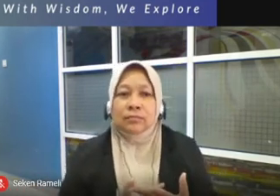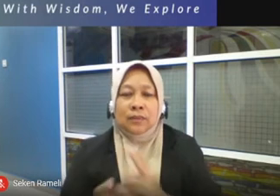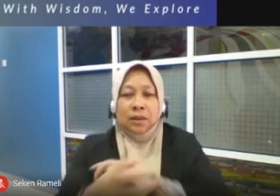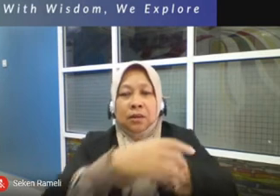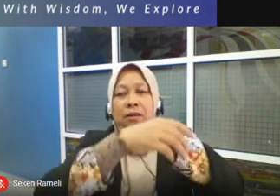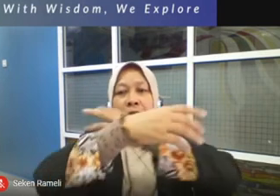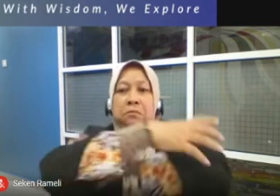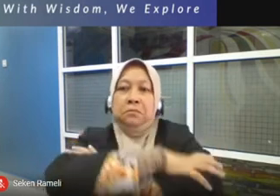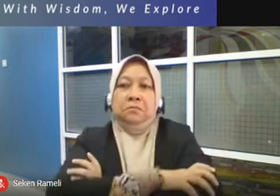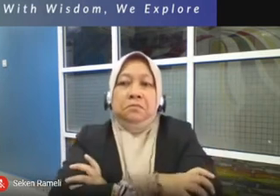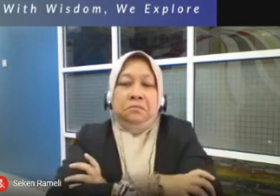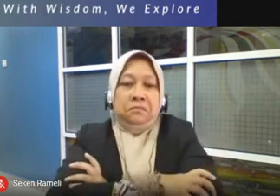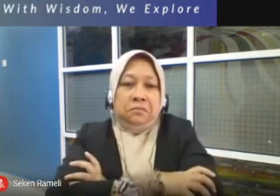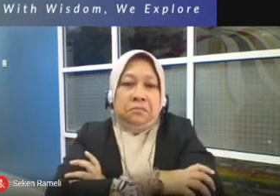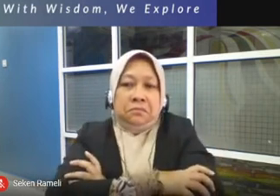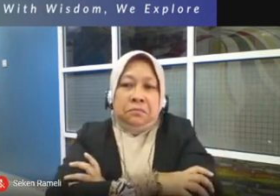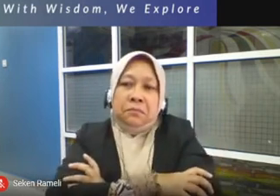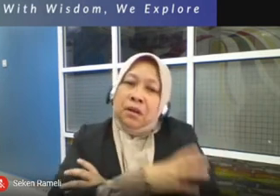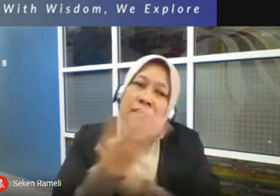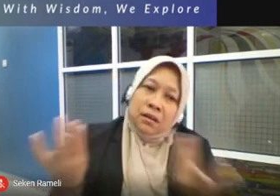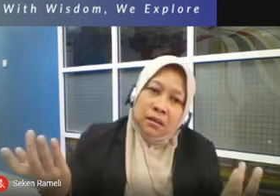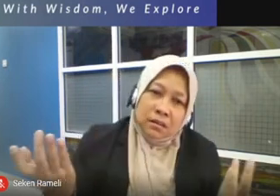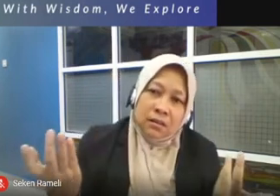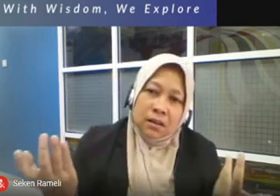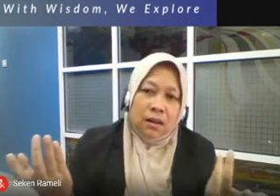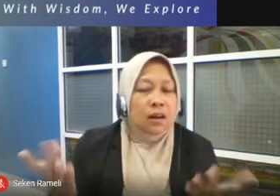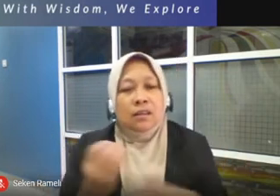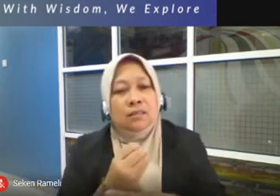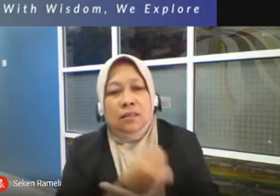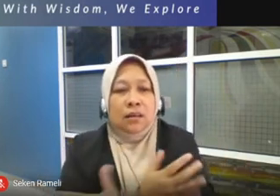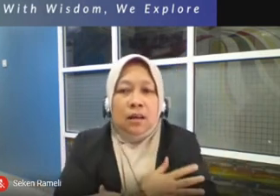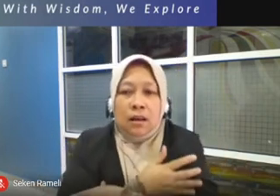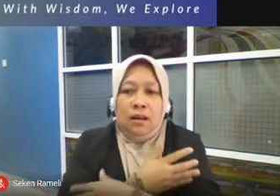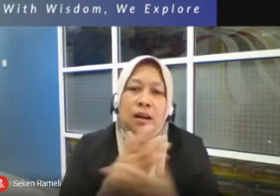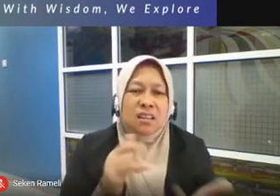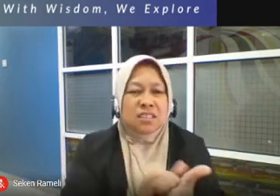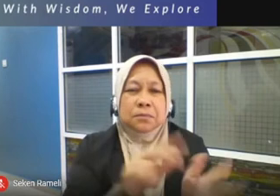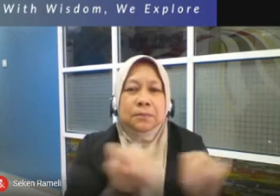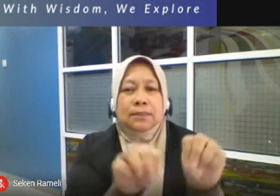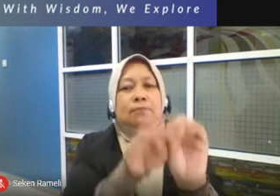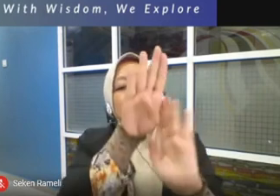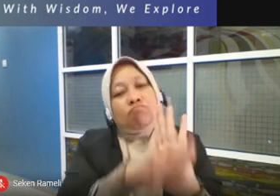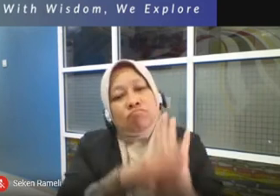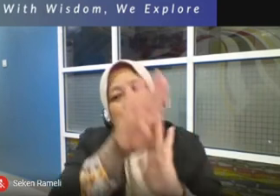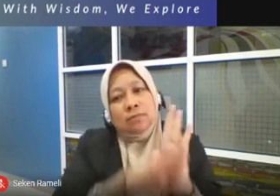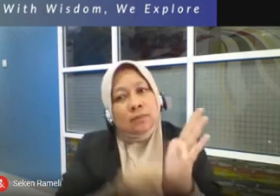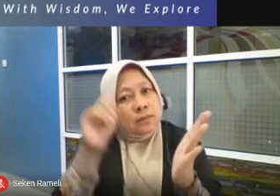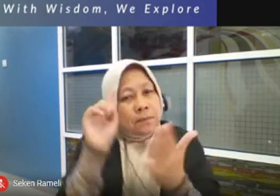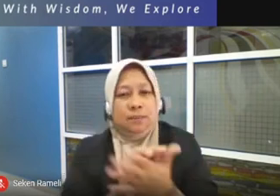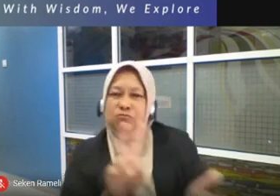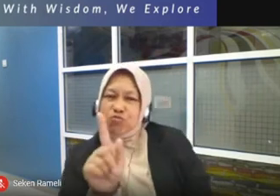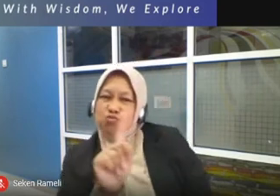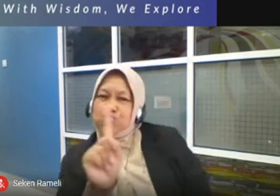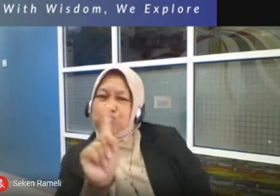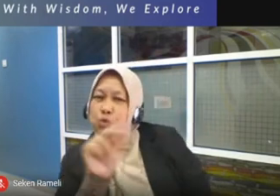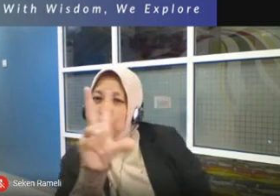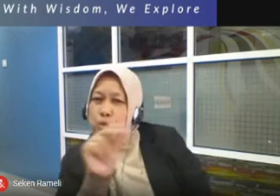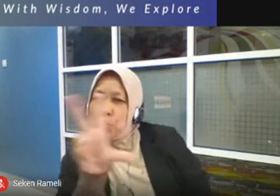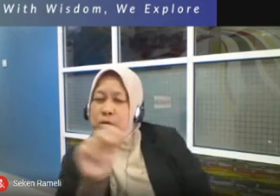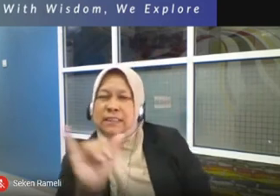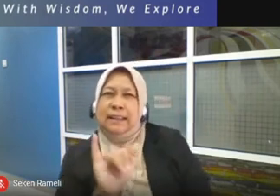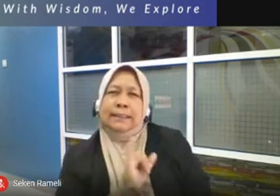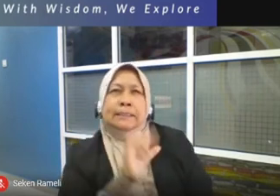tutup tubuh, eh, ataupun dia buat macam ni lah, tangan dia macam ni, menunjukkan ini say no. Maksudnya saya tak,